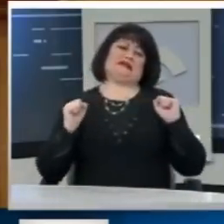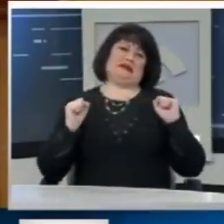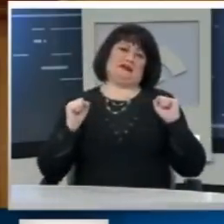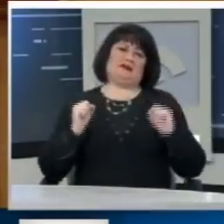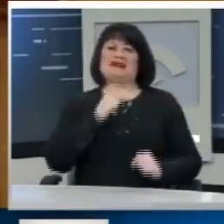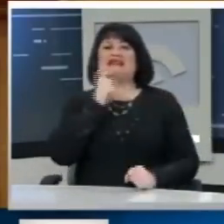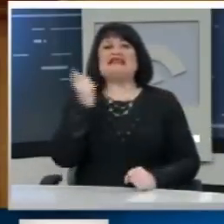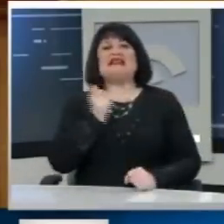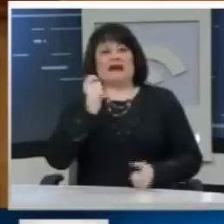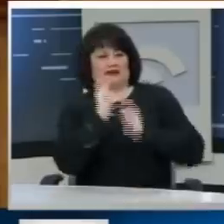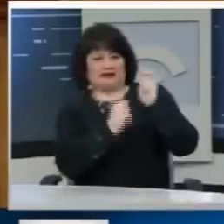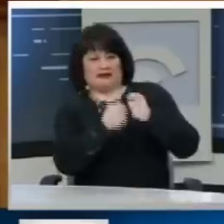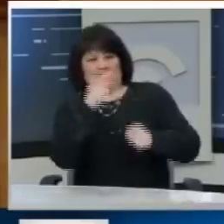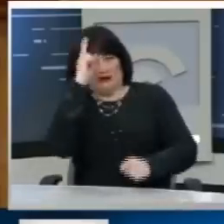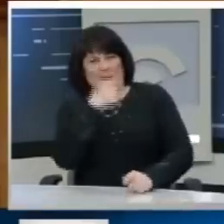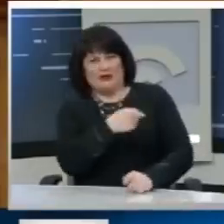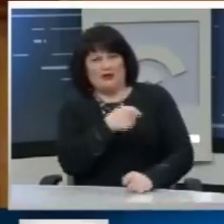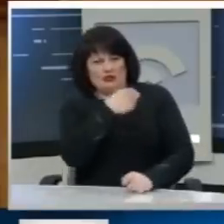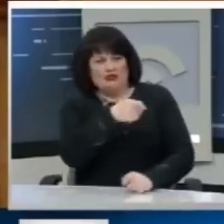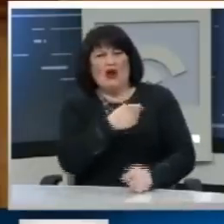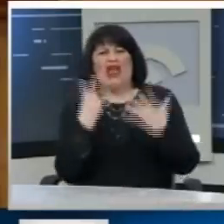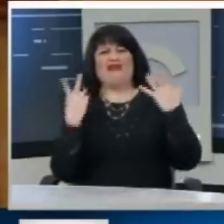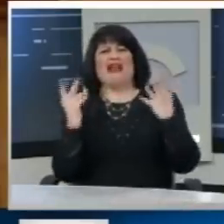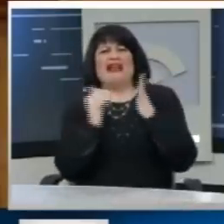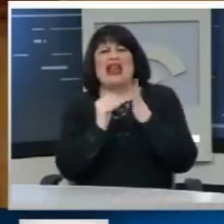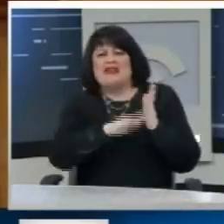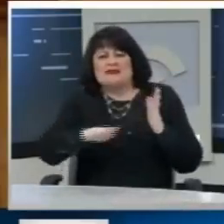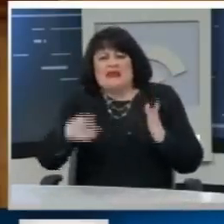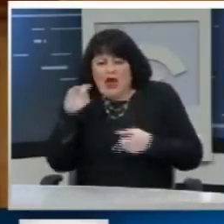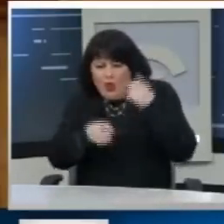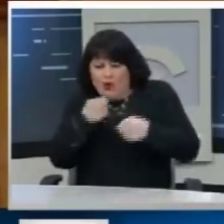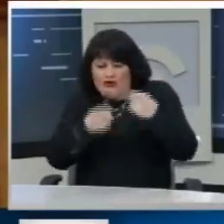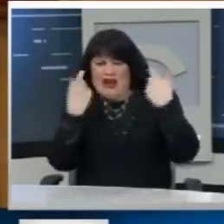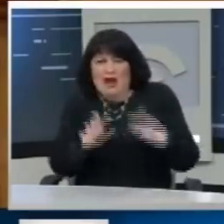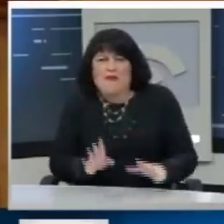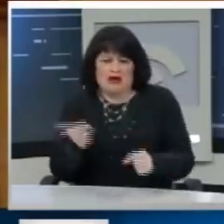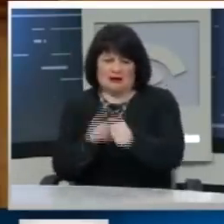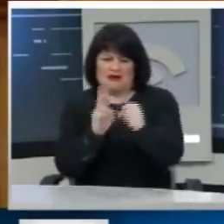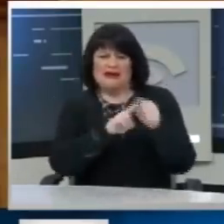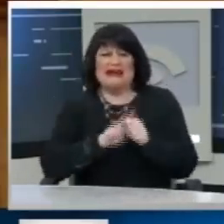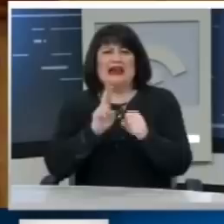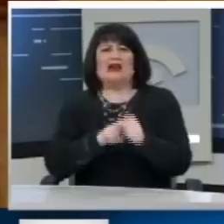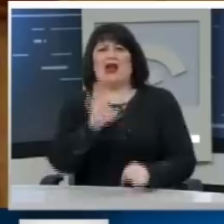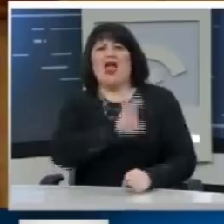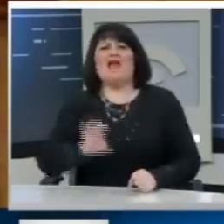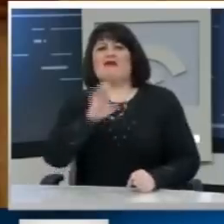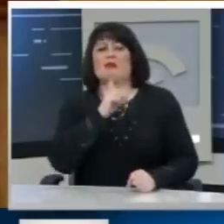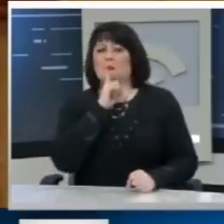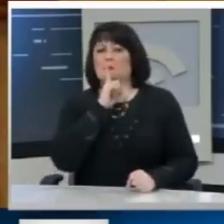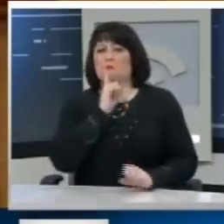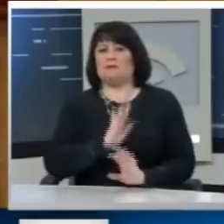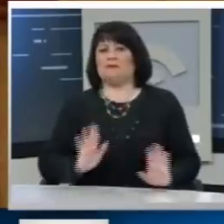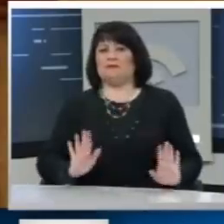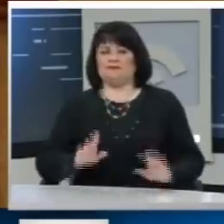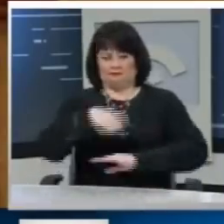Συντάξεις στους εσεσίτες που δολοφόνησαν 7.000 παιδιά. Και άχνα η Ευρωπαϊκή Ένωση.